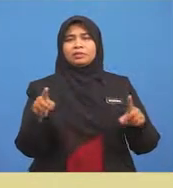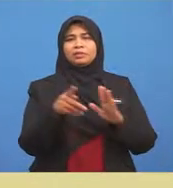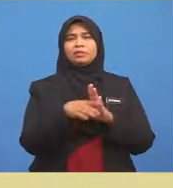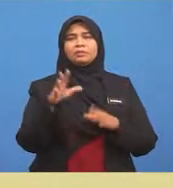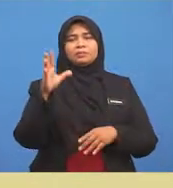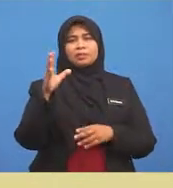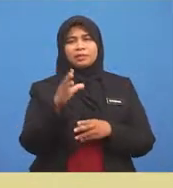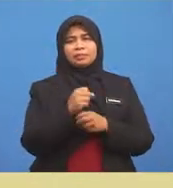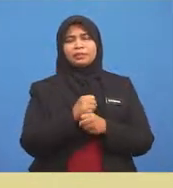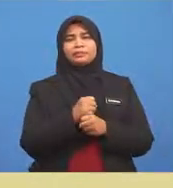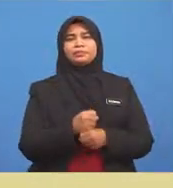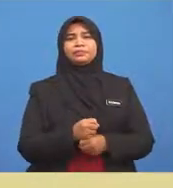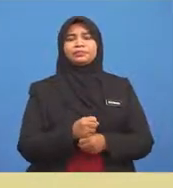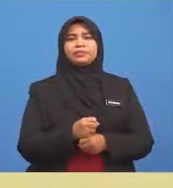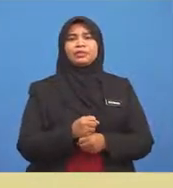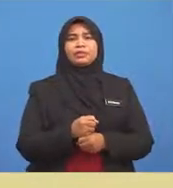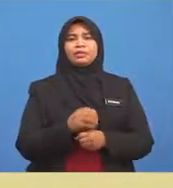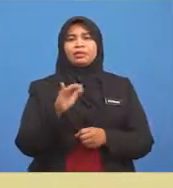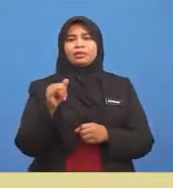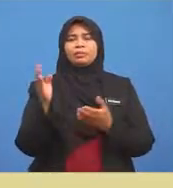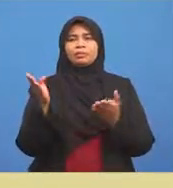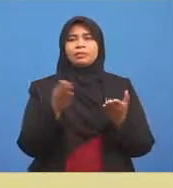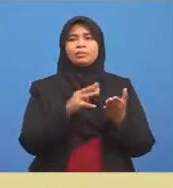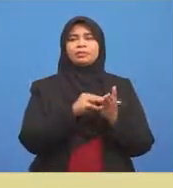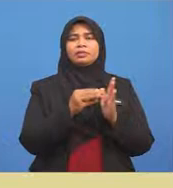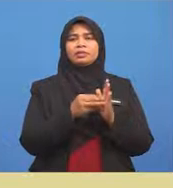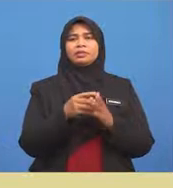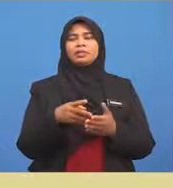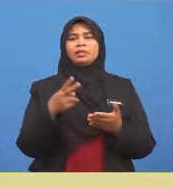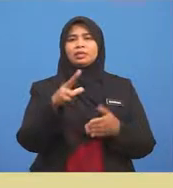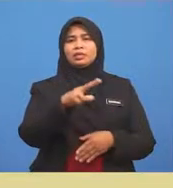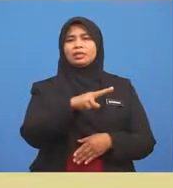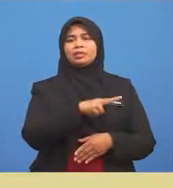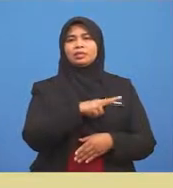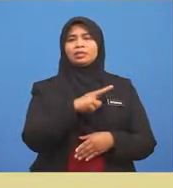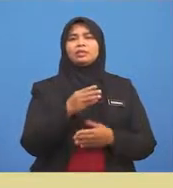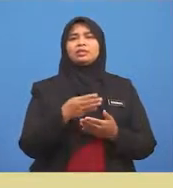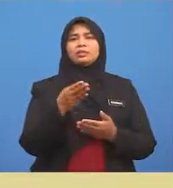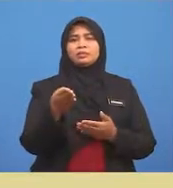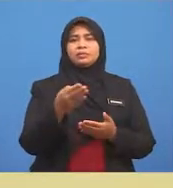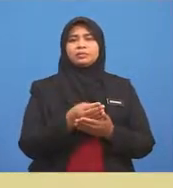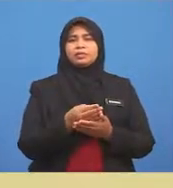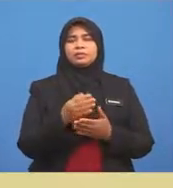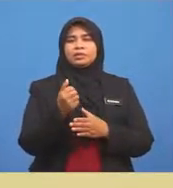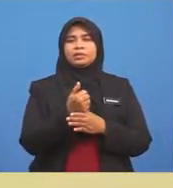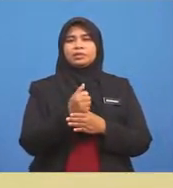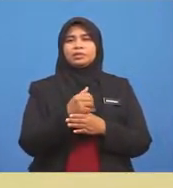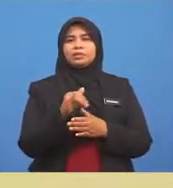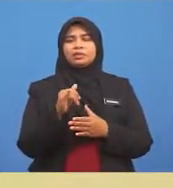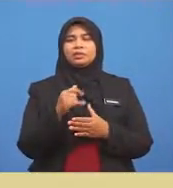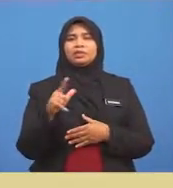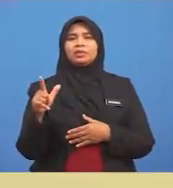perkataan amwalu yang membawa maksud harta kamu. Antaranya ialah, menurut